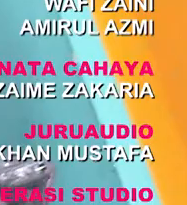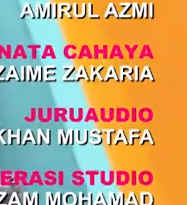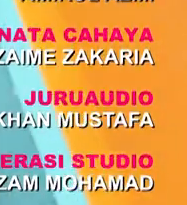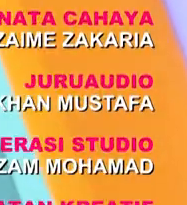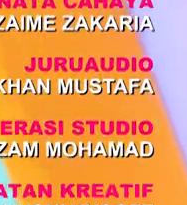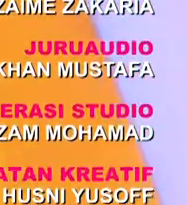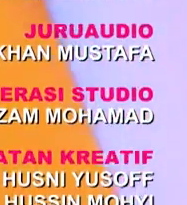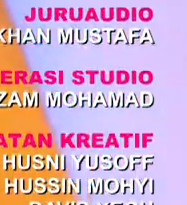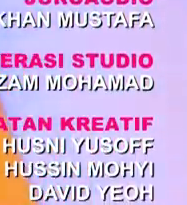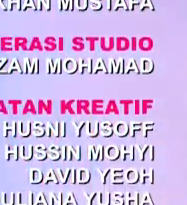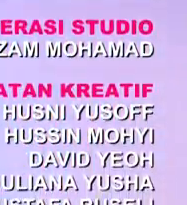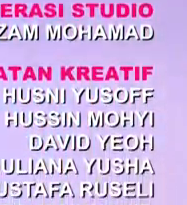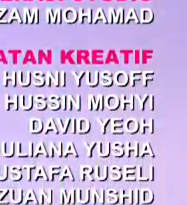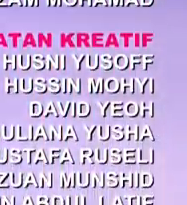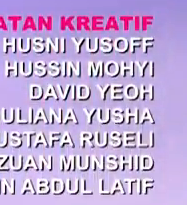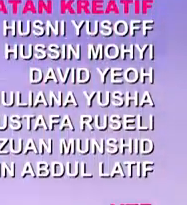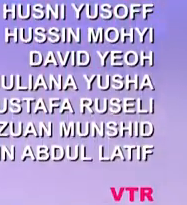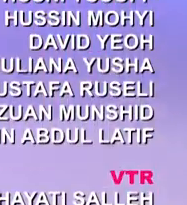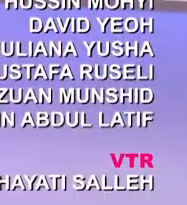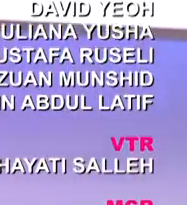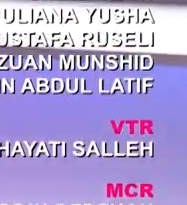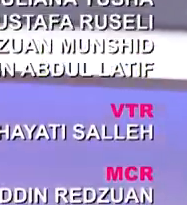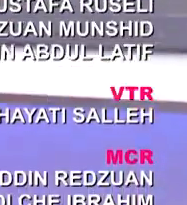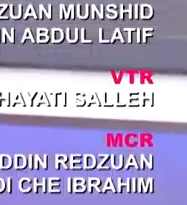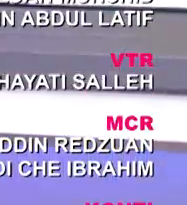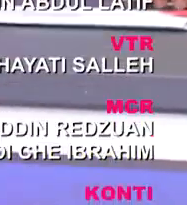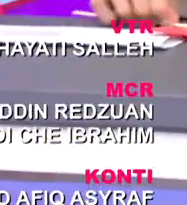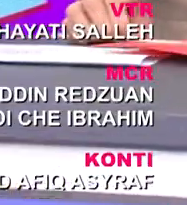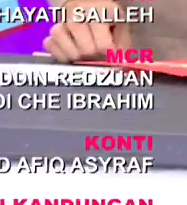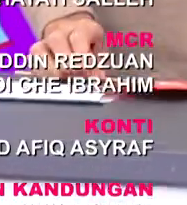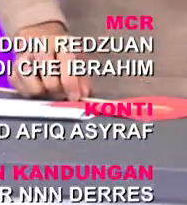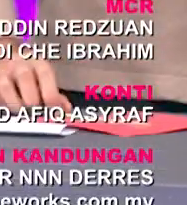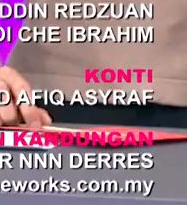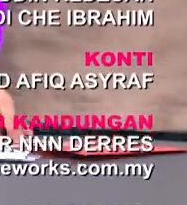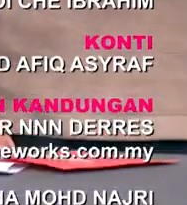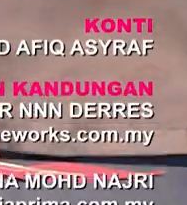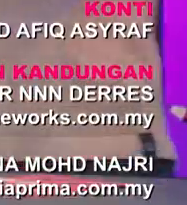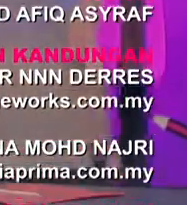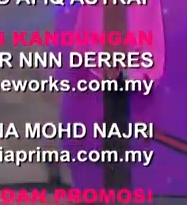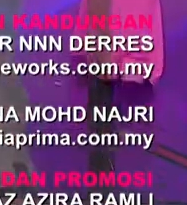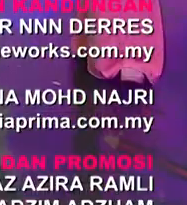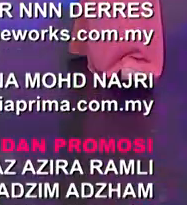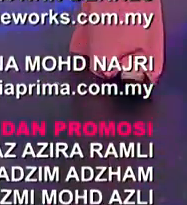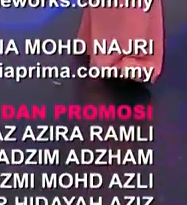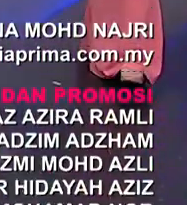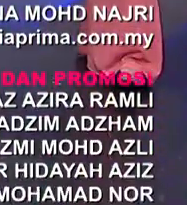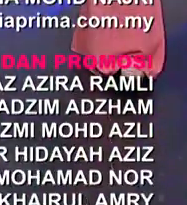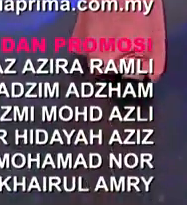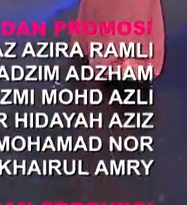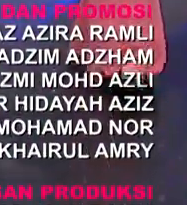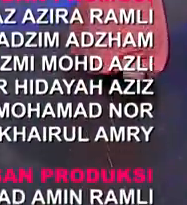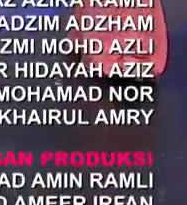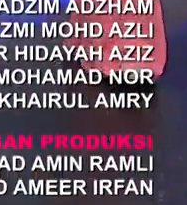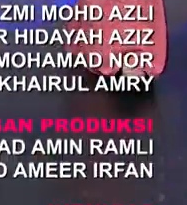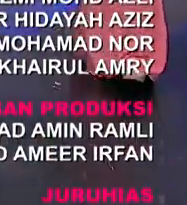makin banyak objek semakin banyak ini simbol